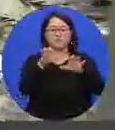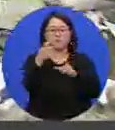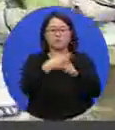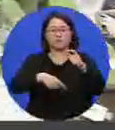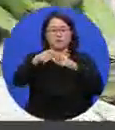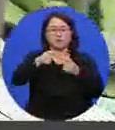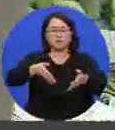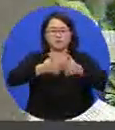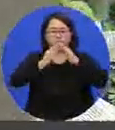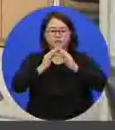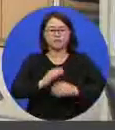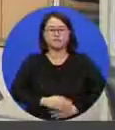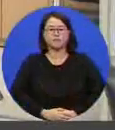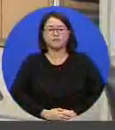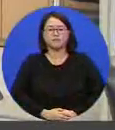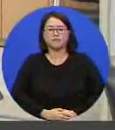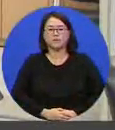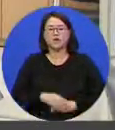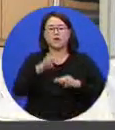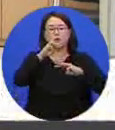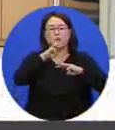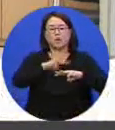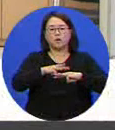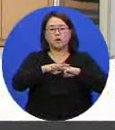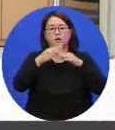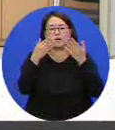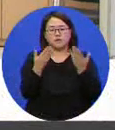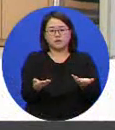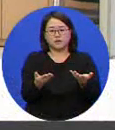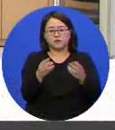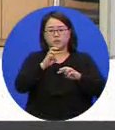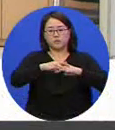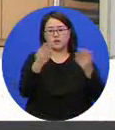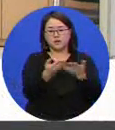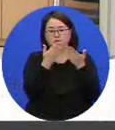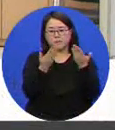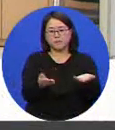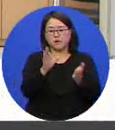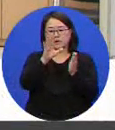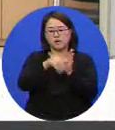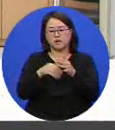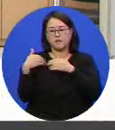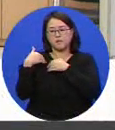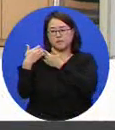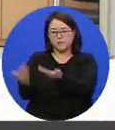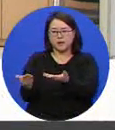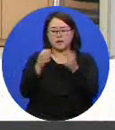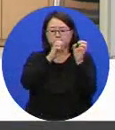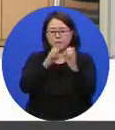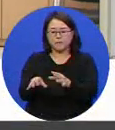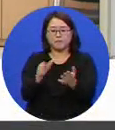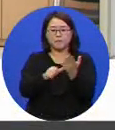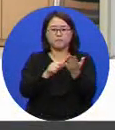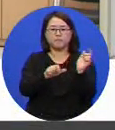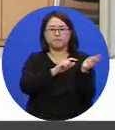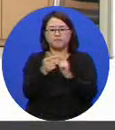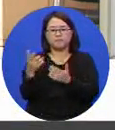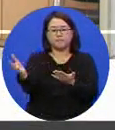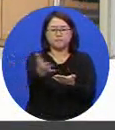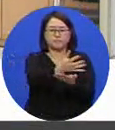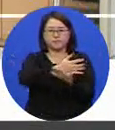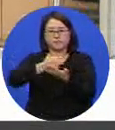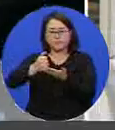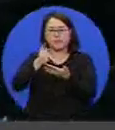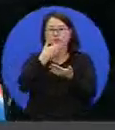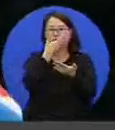있습니다. 농한기 동안 방치되어 있는 영농 폐기물들을 집중 수거하여 소중한 자연을